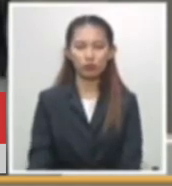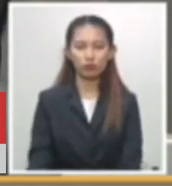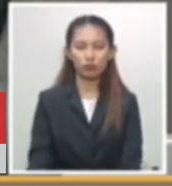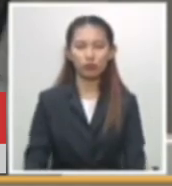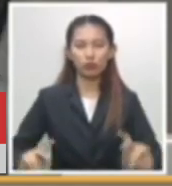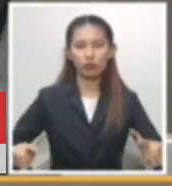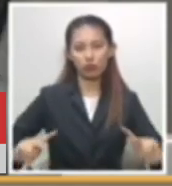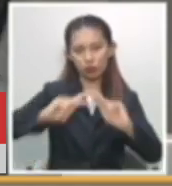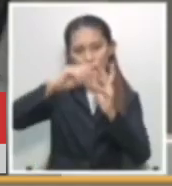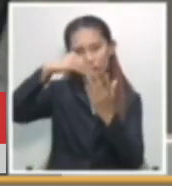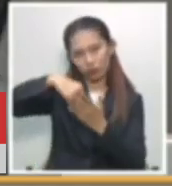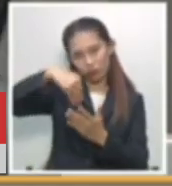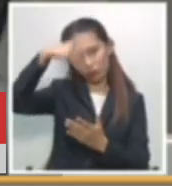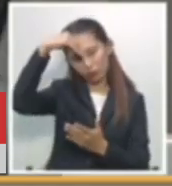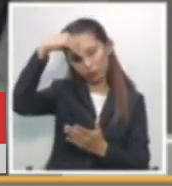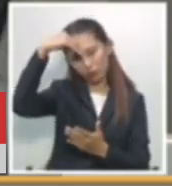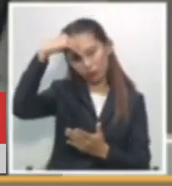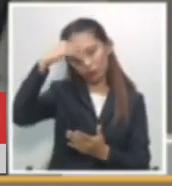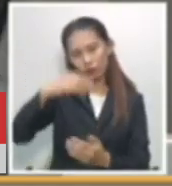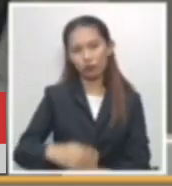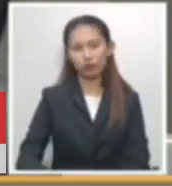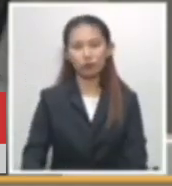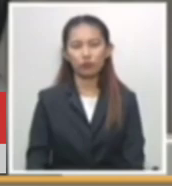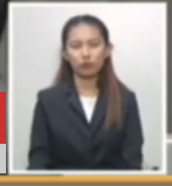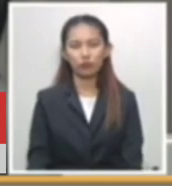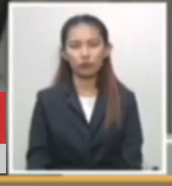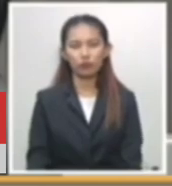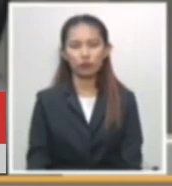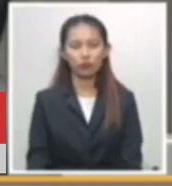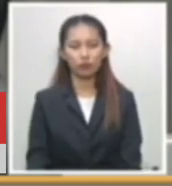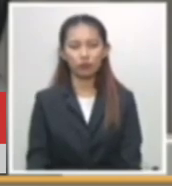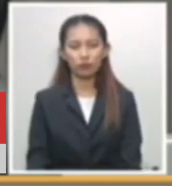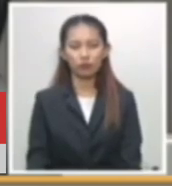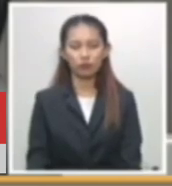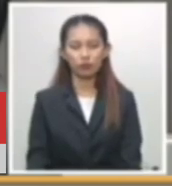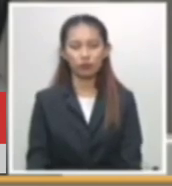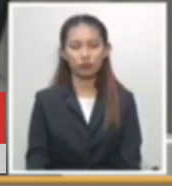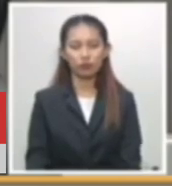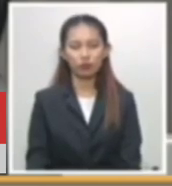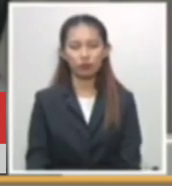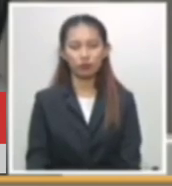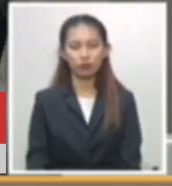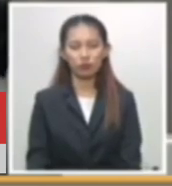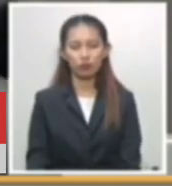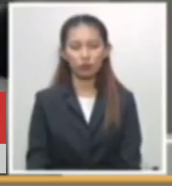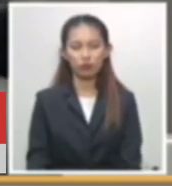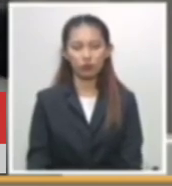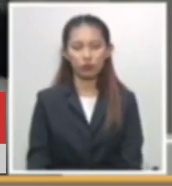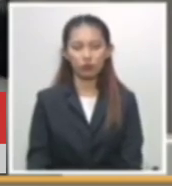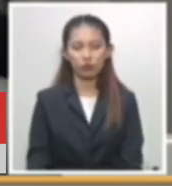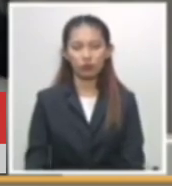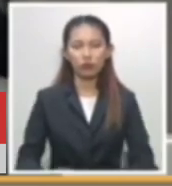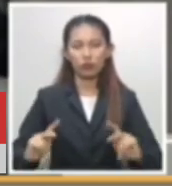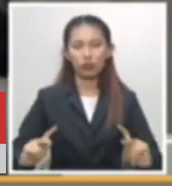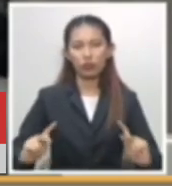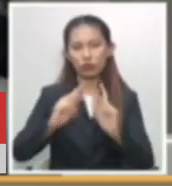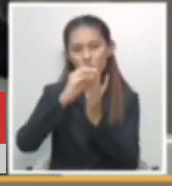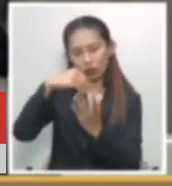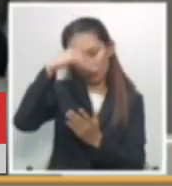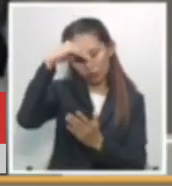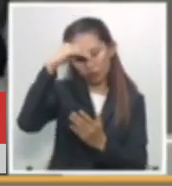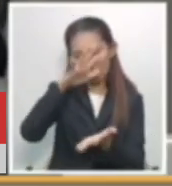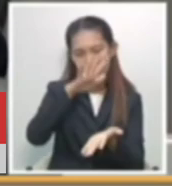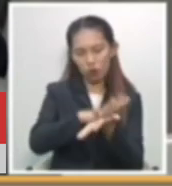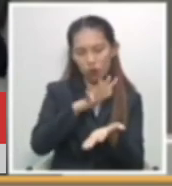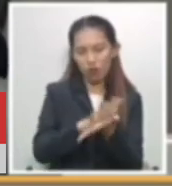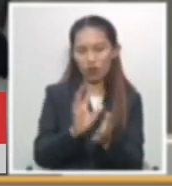การกระทรวงศึกษาธิการบางพรรคบอกว่าจะยกระดับโรงเรียนขนาดเล็กที่อยู่ห่